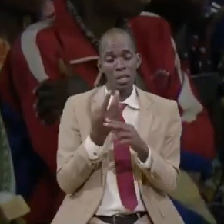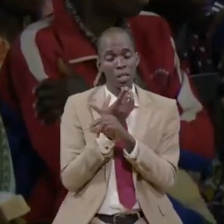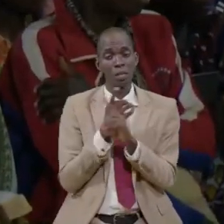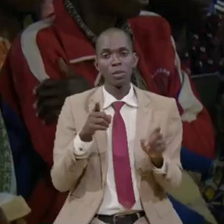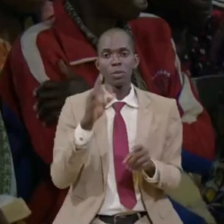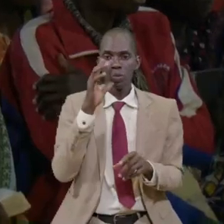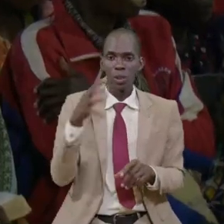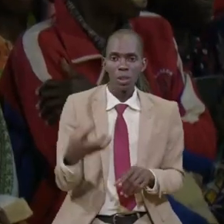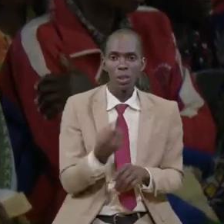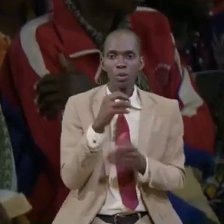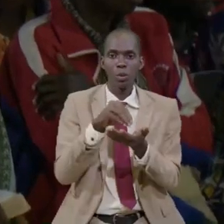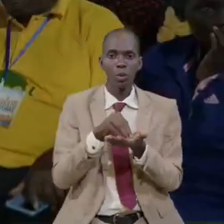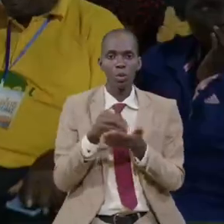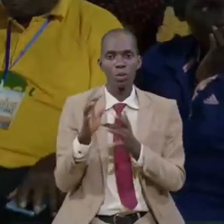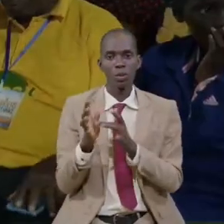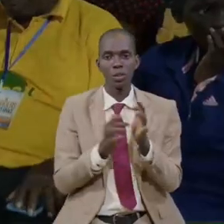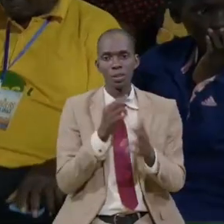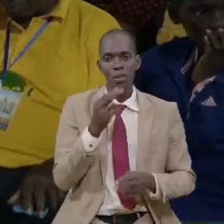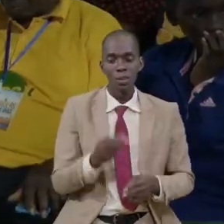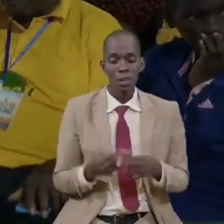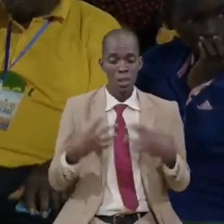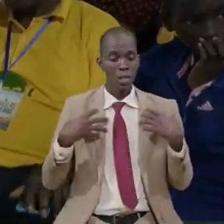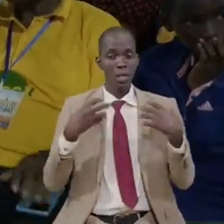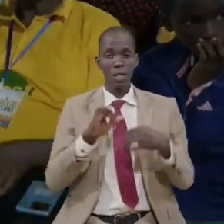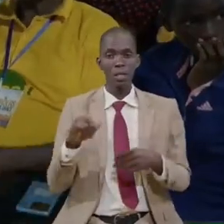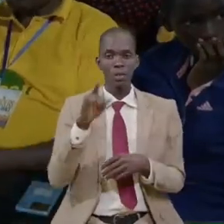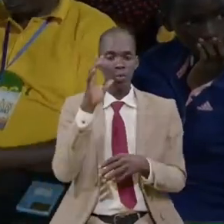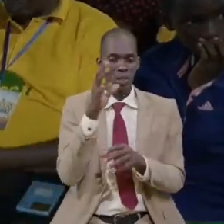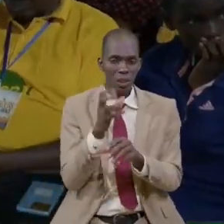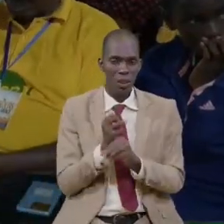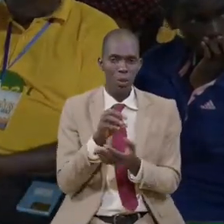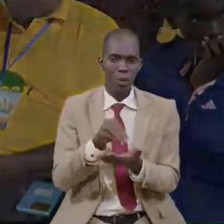La guérison, vous allez prendre la vôtre.